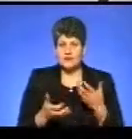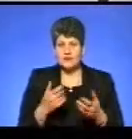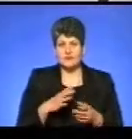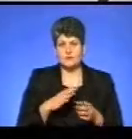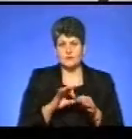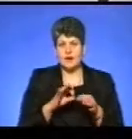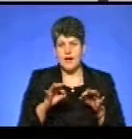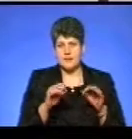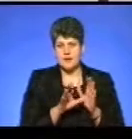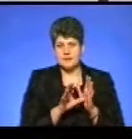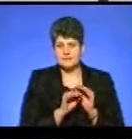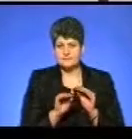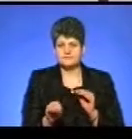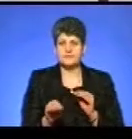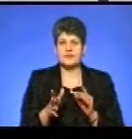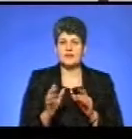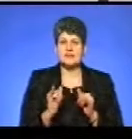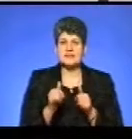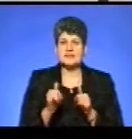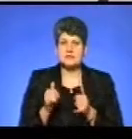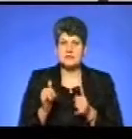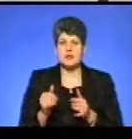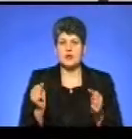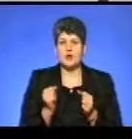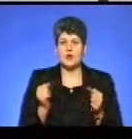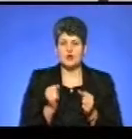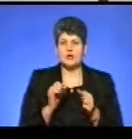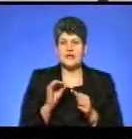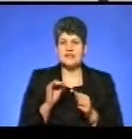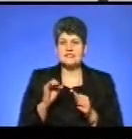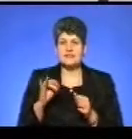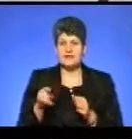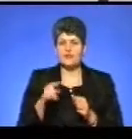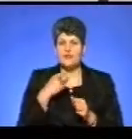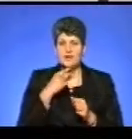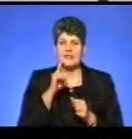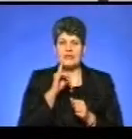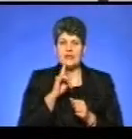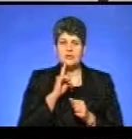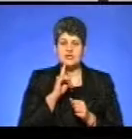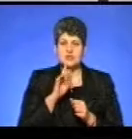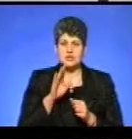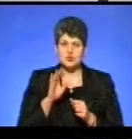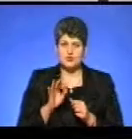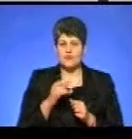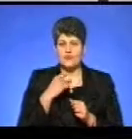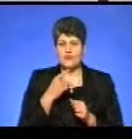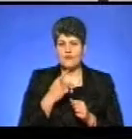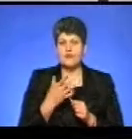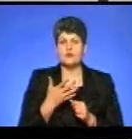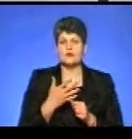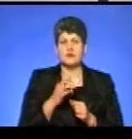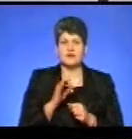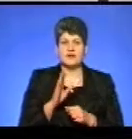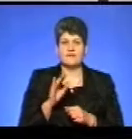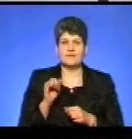лінії. Ями засипали холодним водостійким асфальтом. Він тимчасовий, каже начальник відділу технічного нагляду Тернопільської міської ради Олег